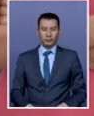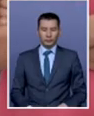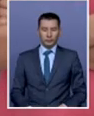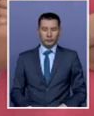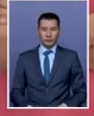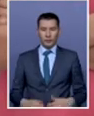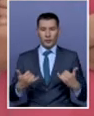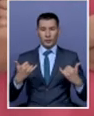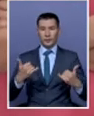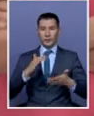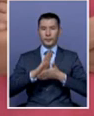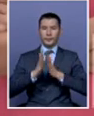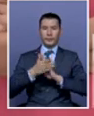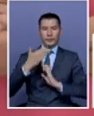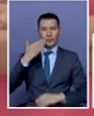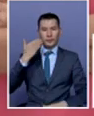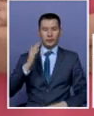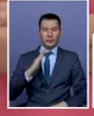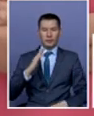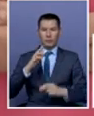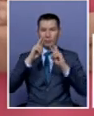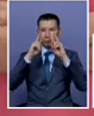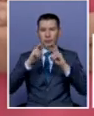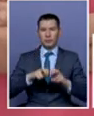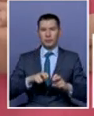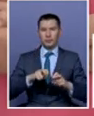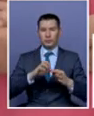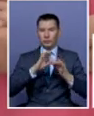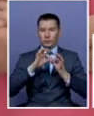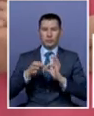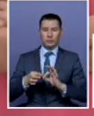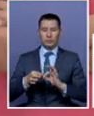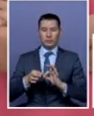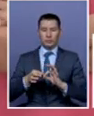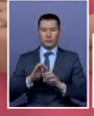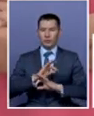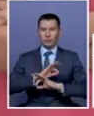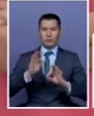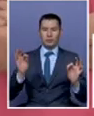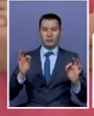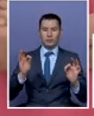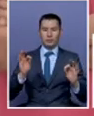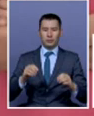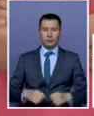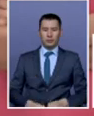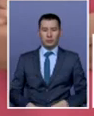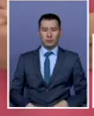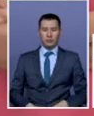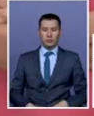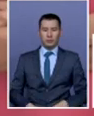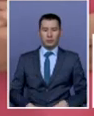Нынешняя ситуация в Калеке, можно сказать, отличная. Порядок